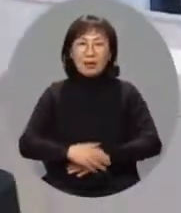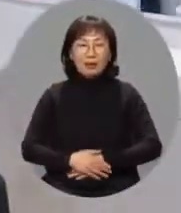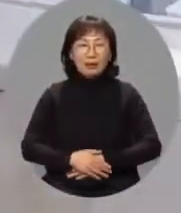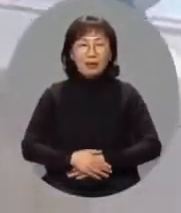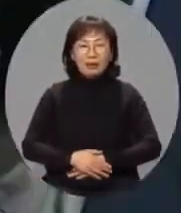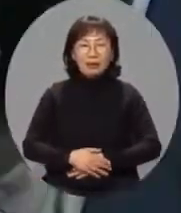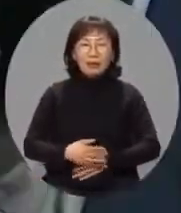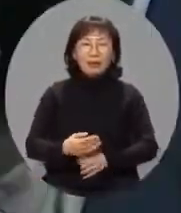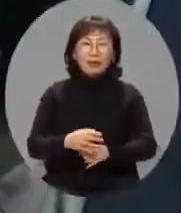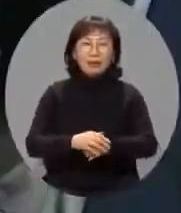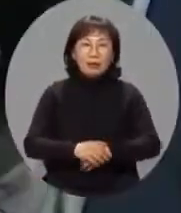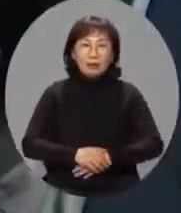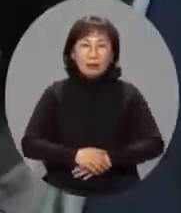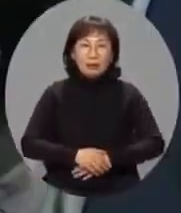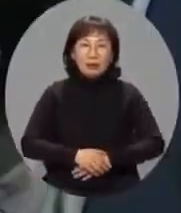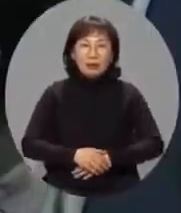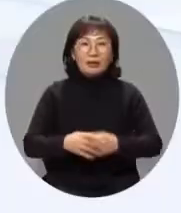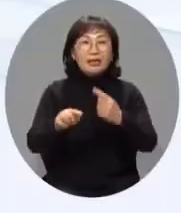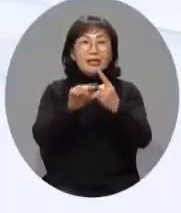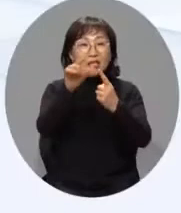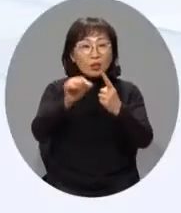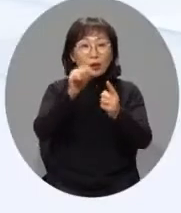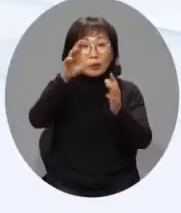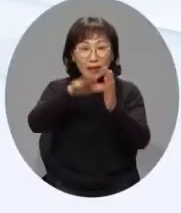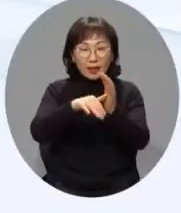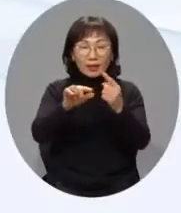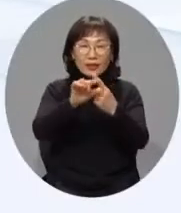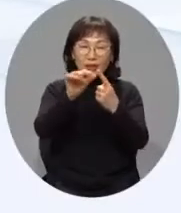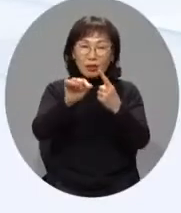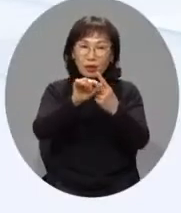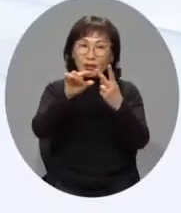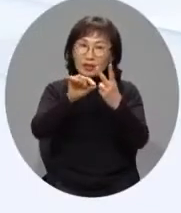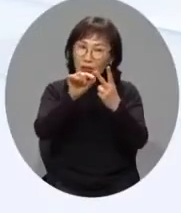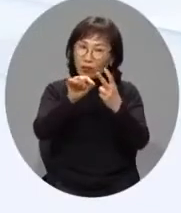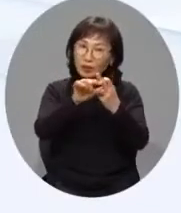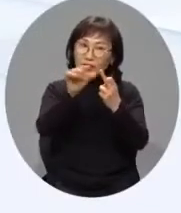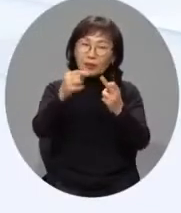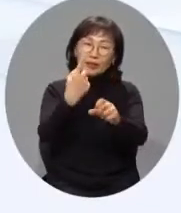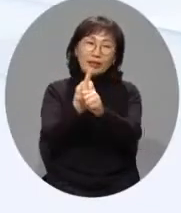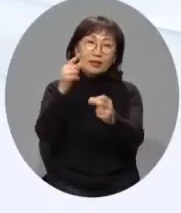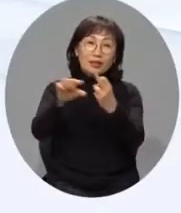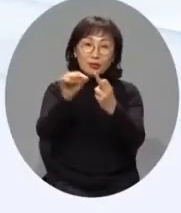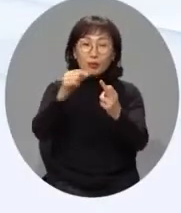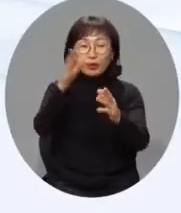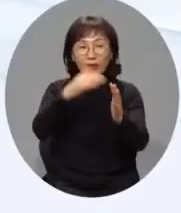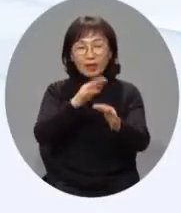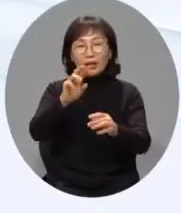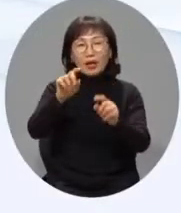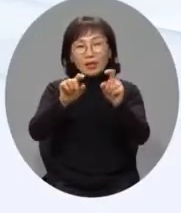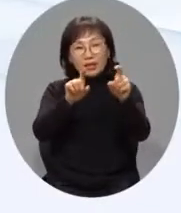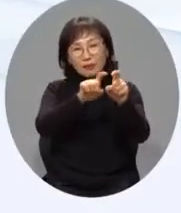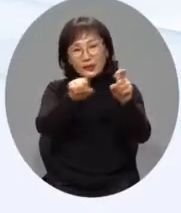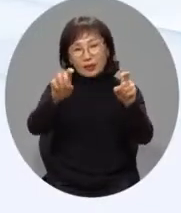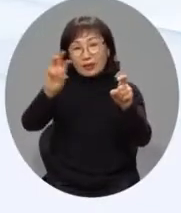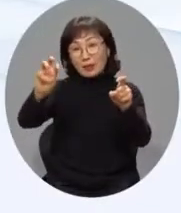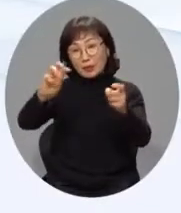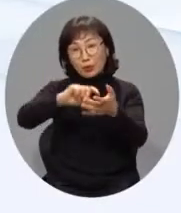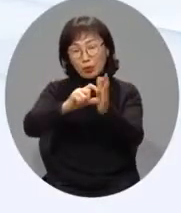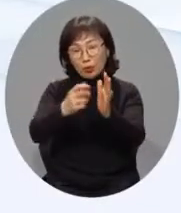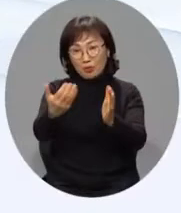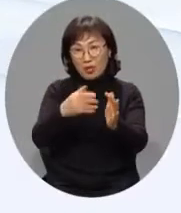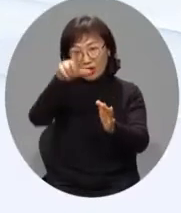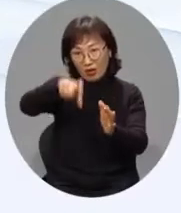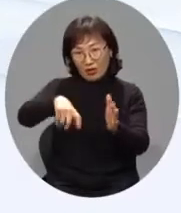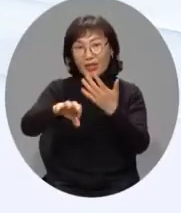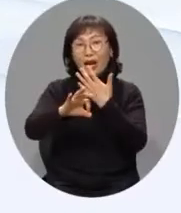특히 지난해 말 출시한 전주사랑상품권 체크카드로 업소당 10만 원에서 많게는 30만 원을 미리 결제하면